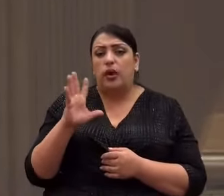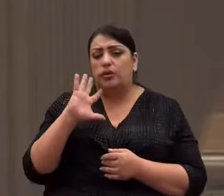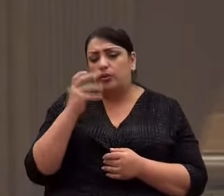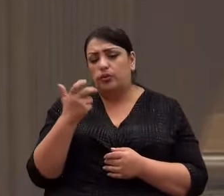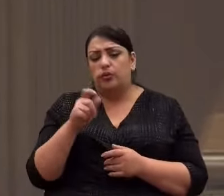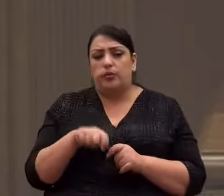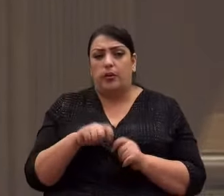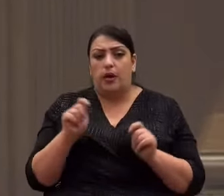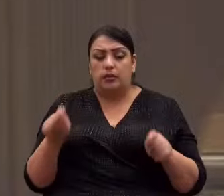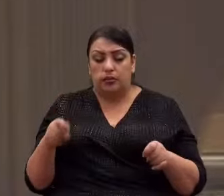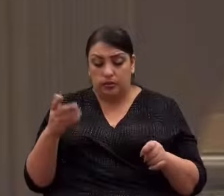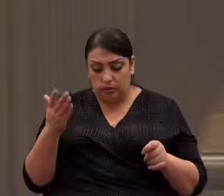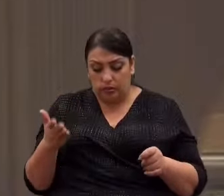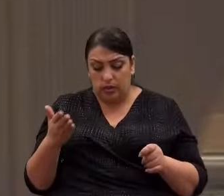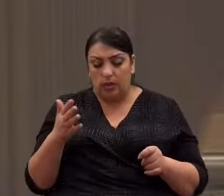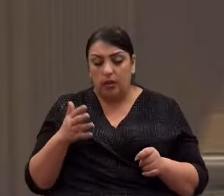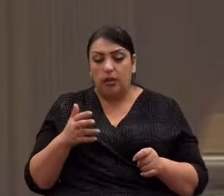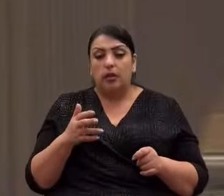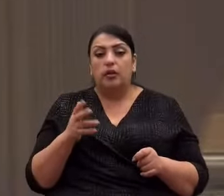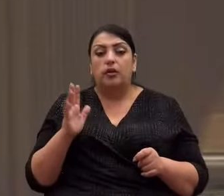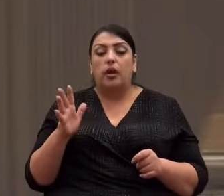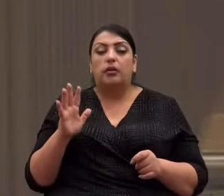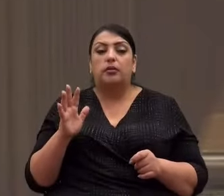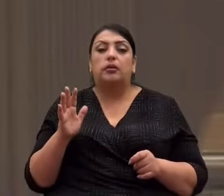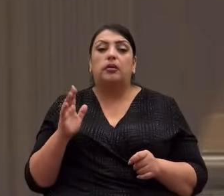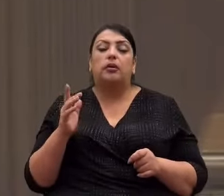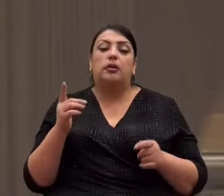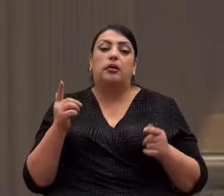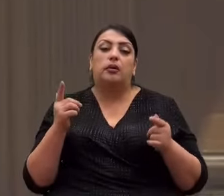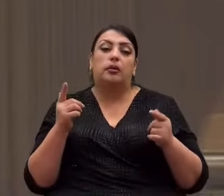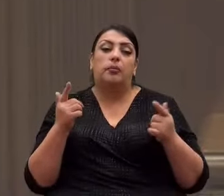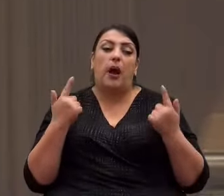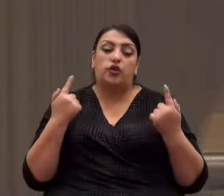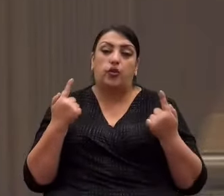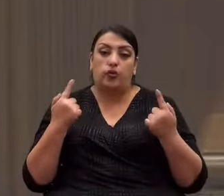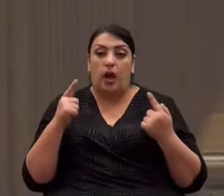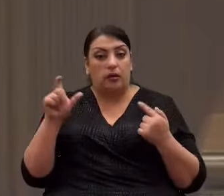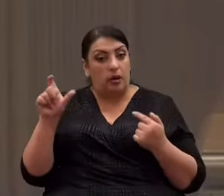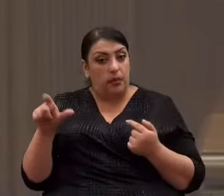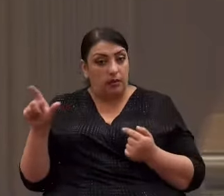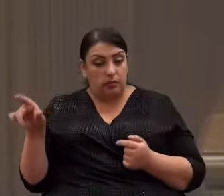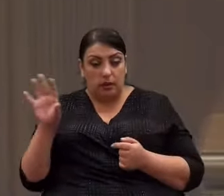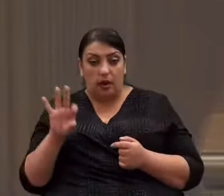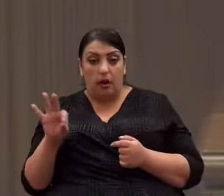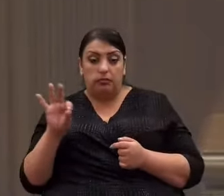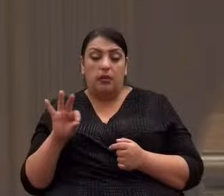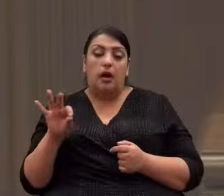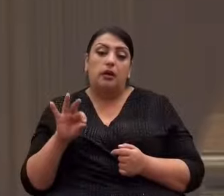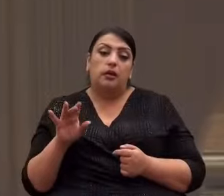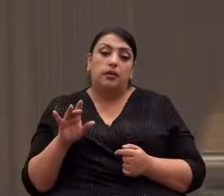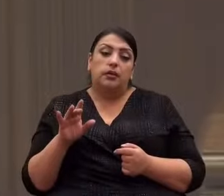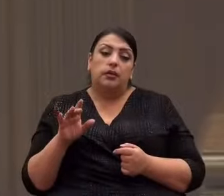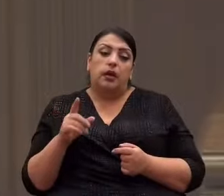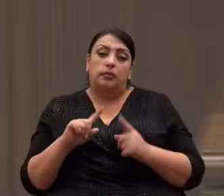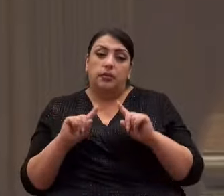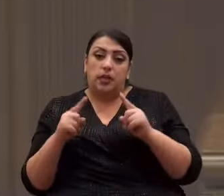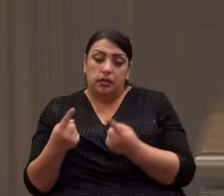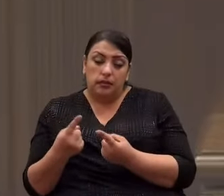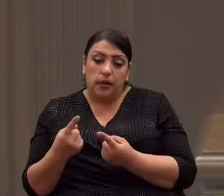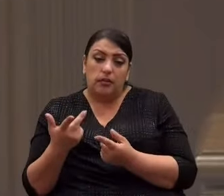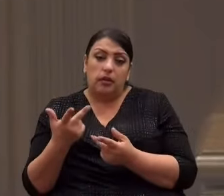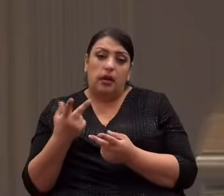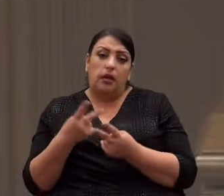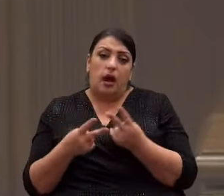ունենք բավականին բարձրաստիճան պաշտոնյաների մասով, քրեական գործեր են քննվում, կան ձերբակալված,